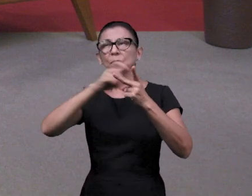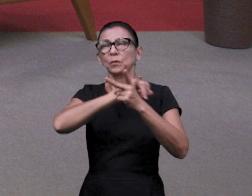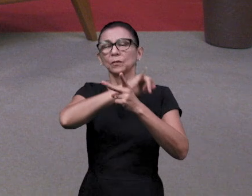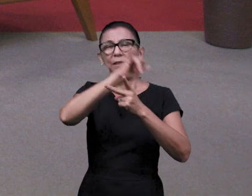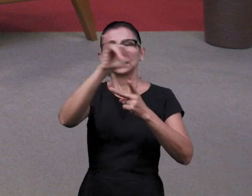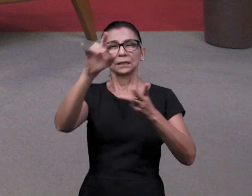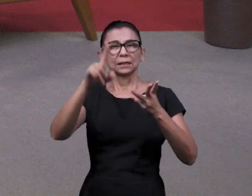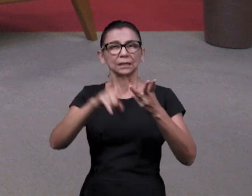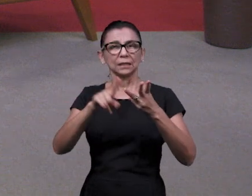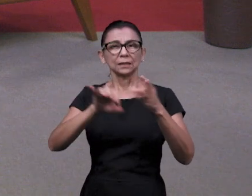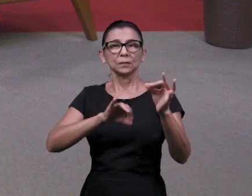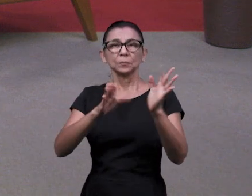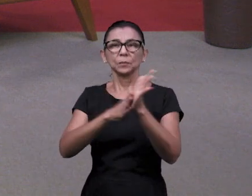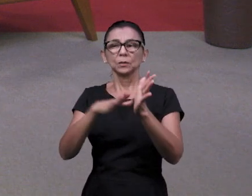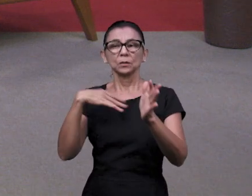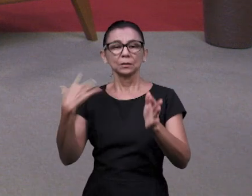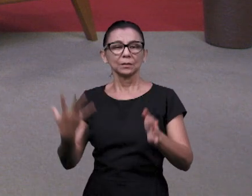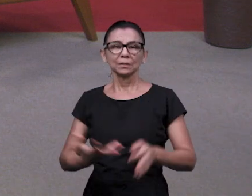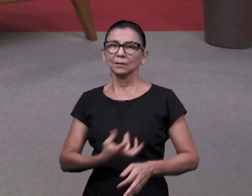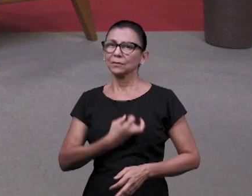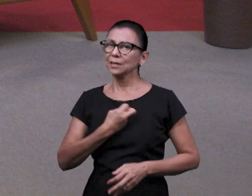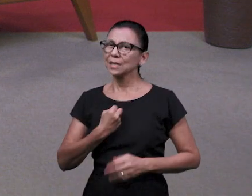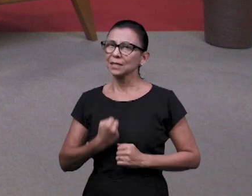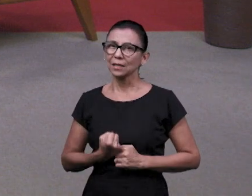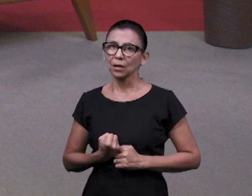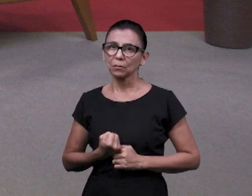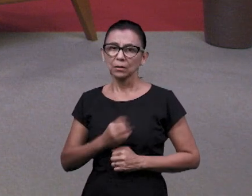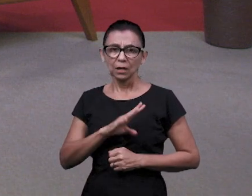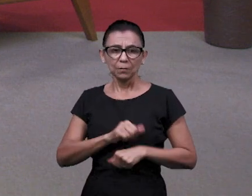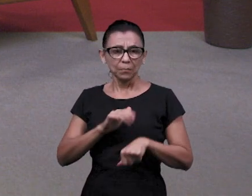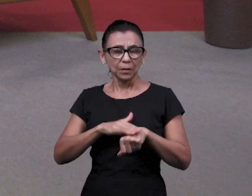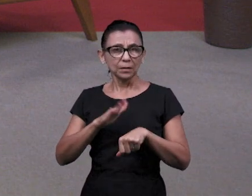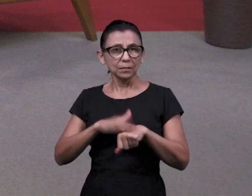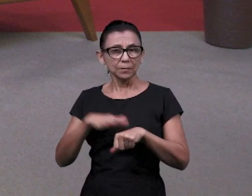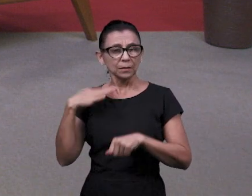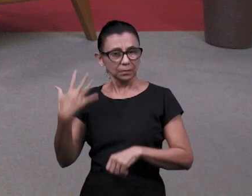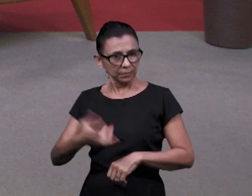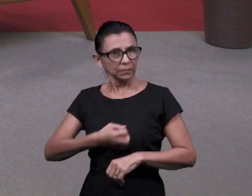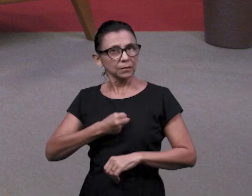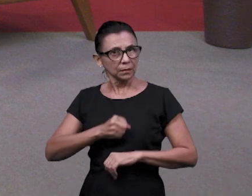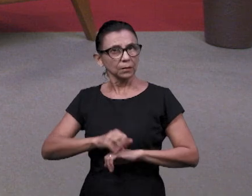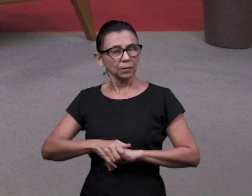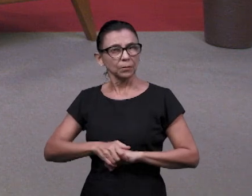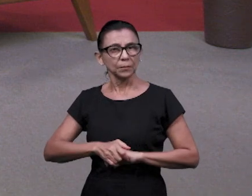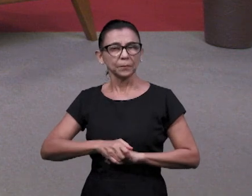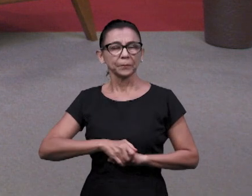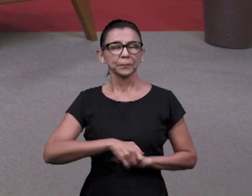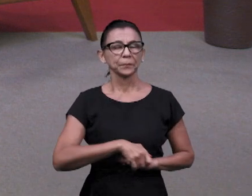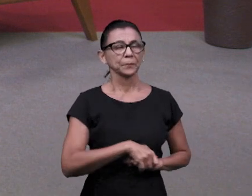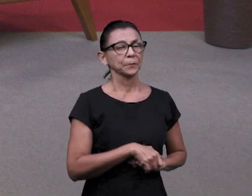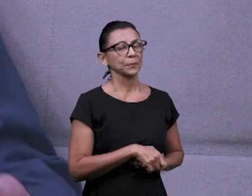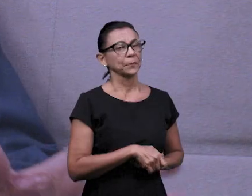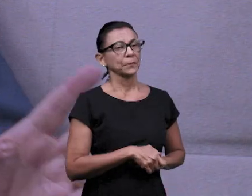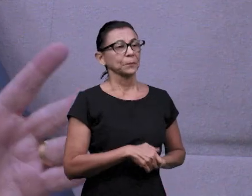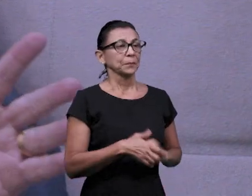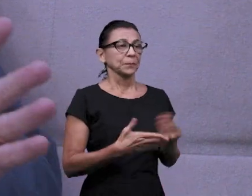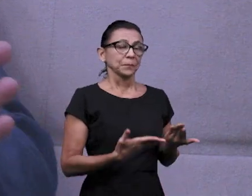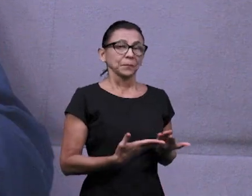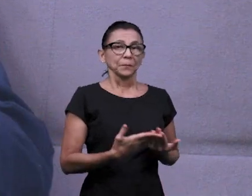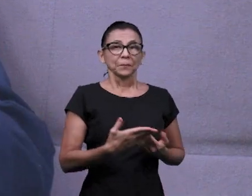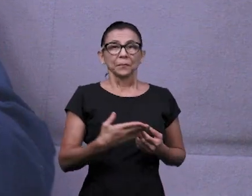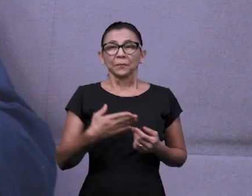de donner de la valeur à l'amour de Dieu, au prophétique, à ce projet glorieux de salut, aimer davantage notre